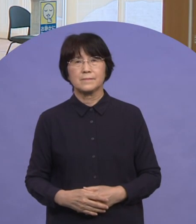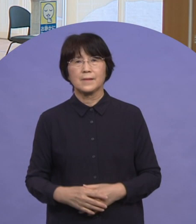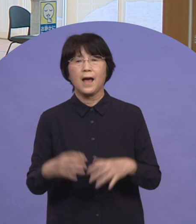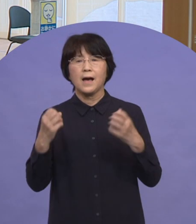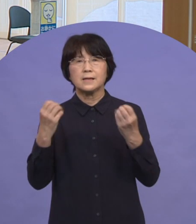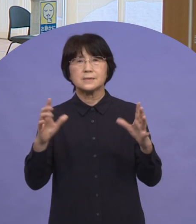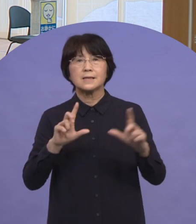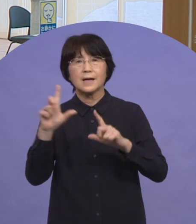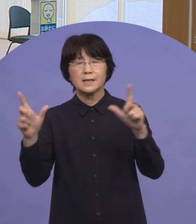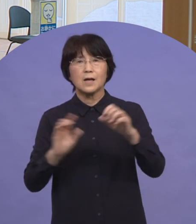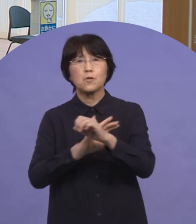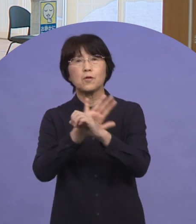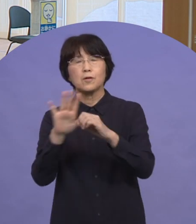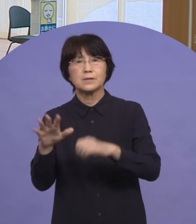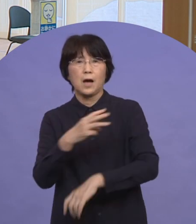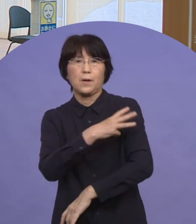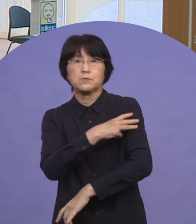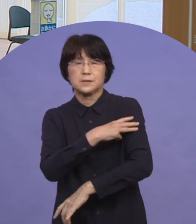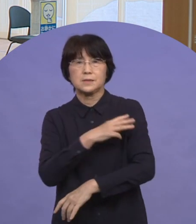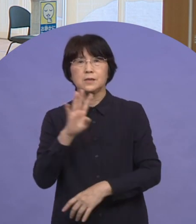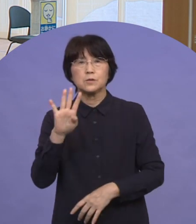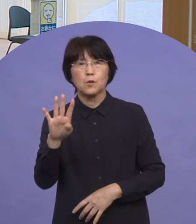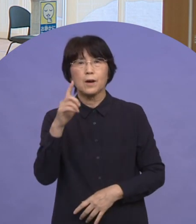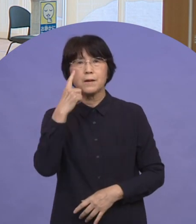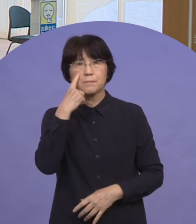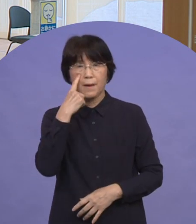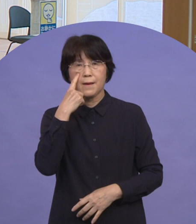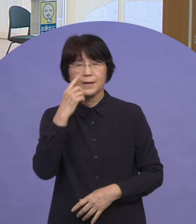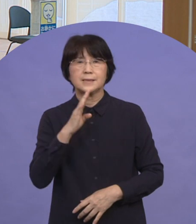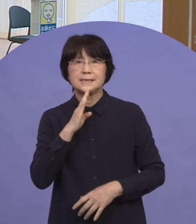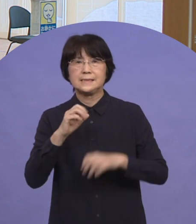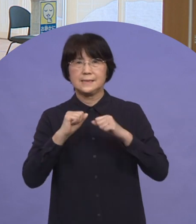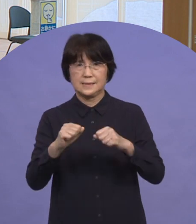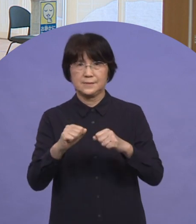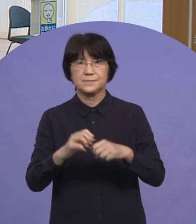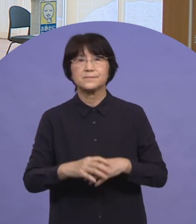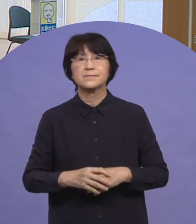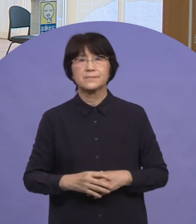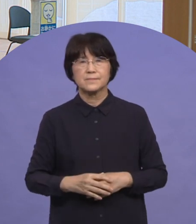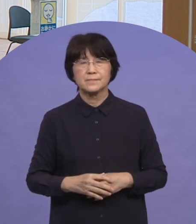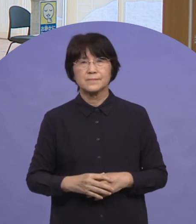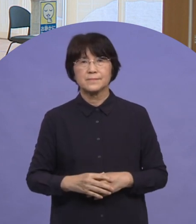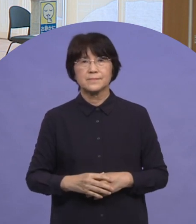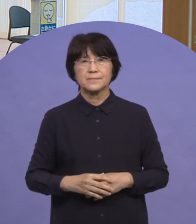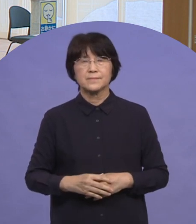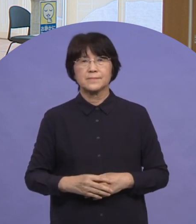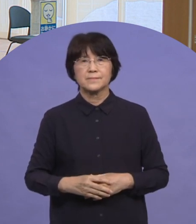新型コロナワクチンの4回目接種が実施されることとなりました。